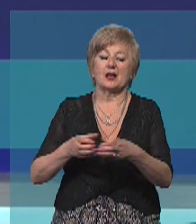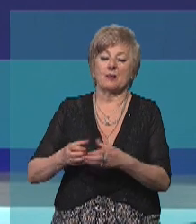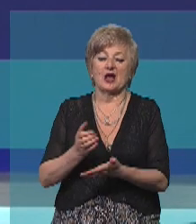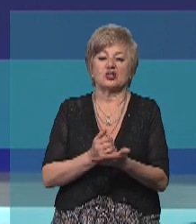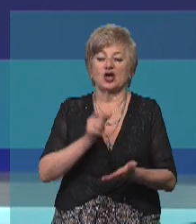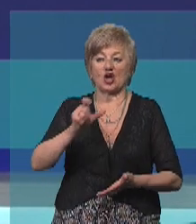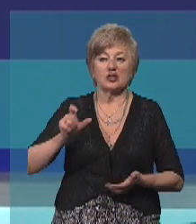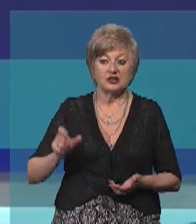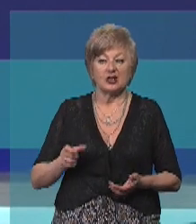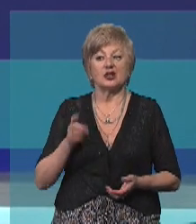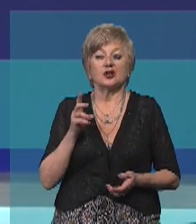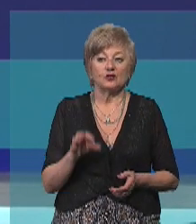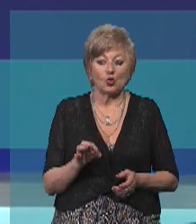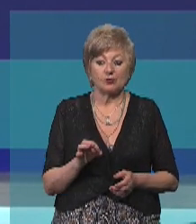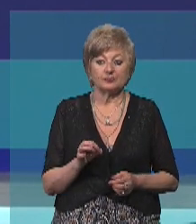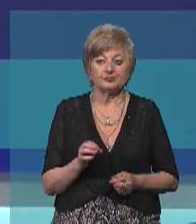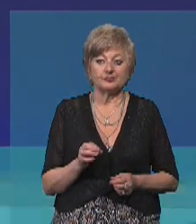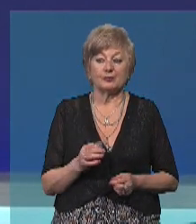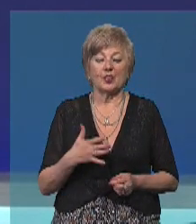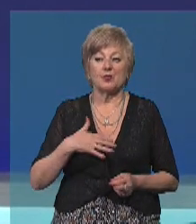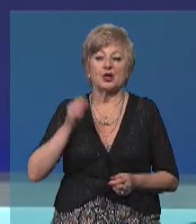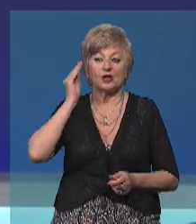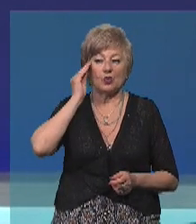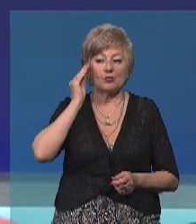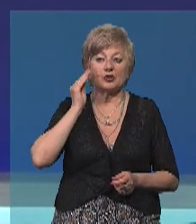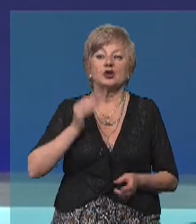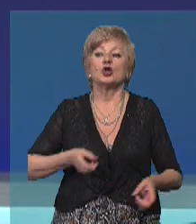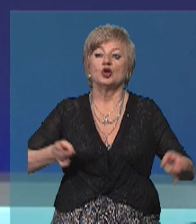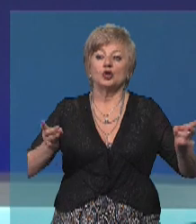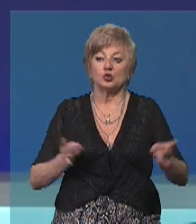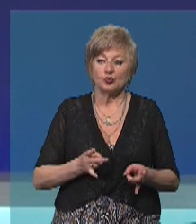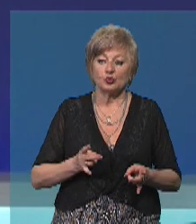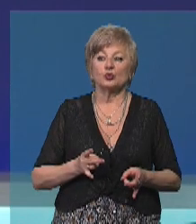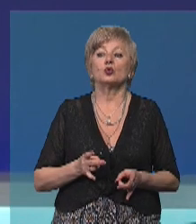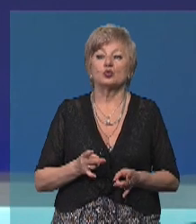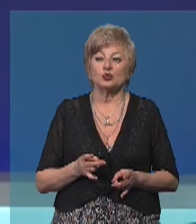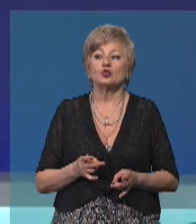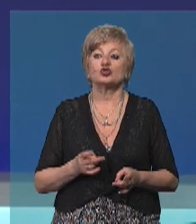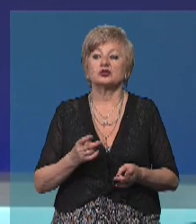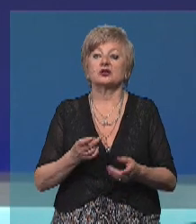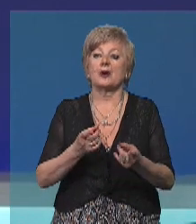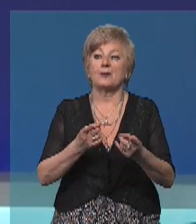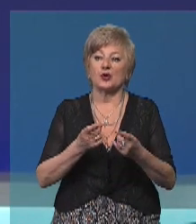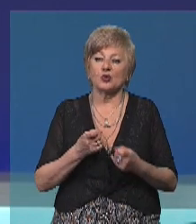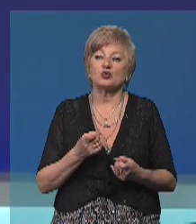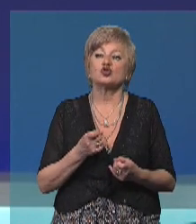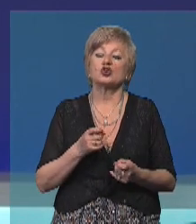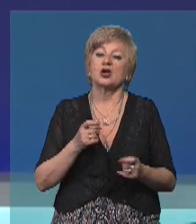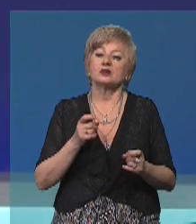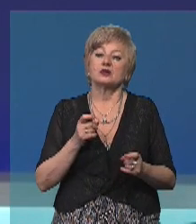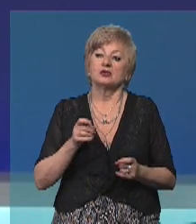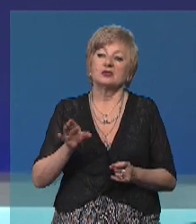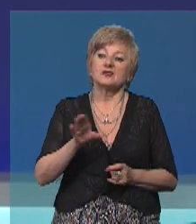кандидатів. Але, на мою думку, нас все-таки треба рости. Нам треба привчати електорат до того,